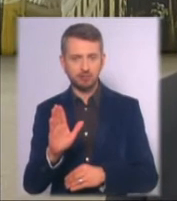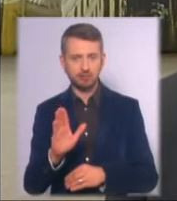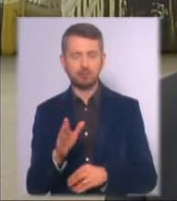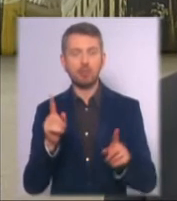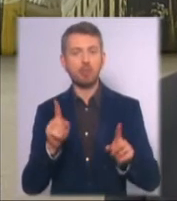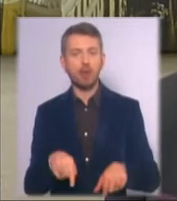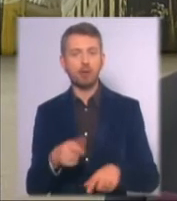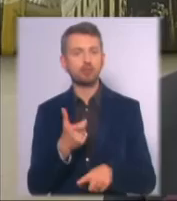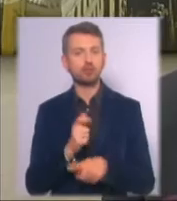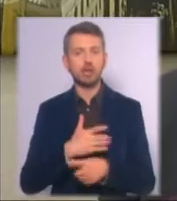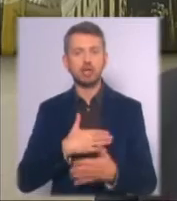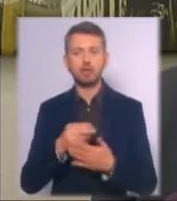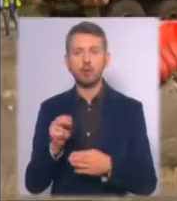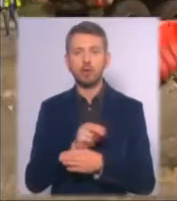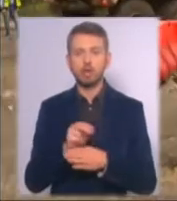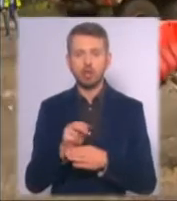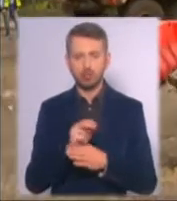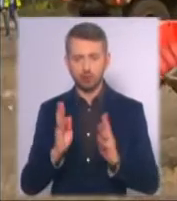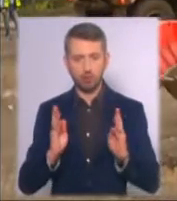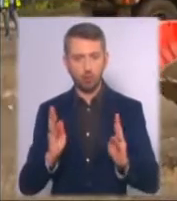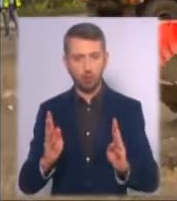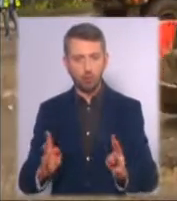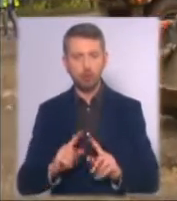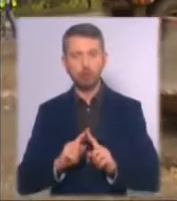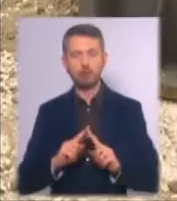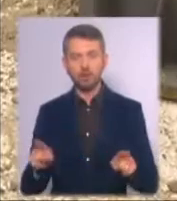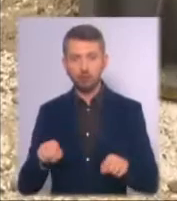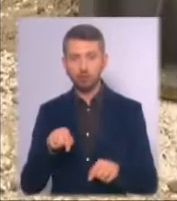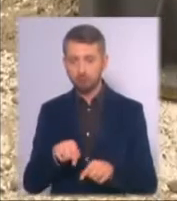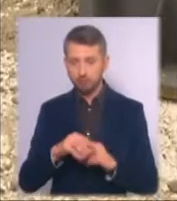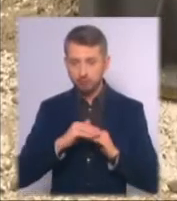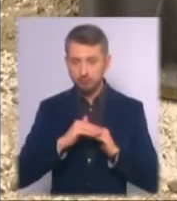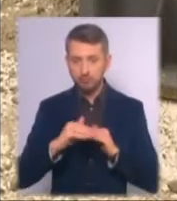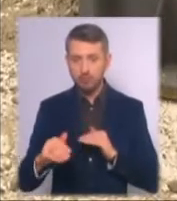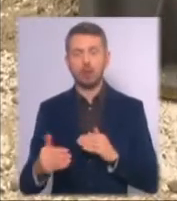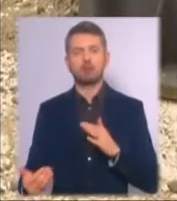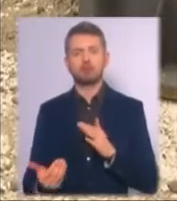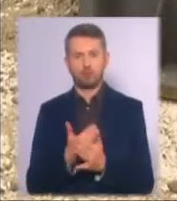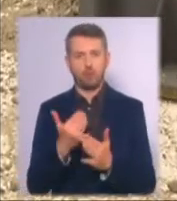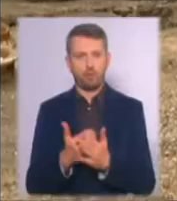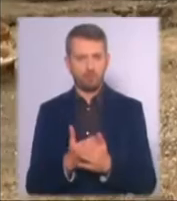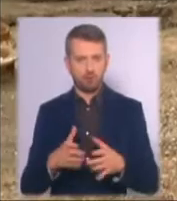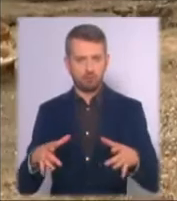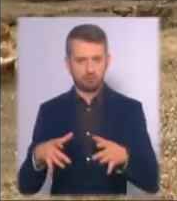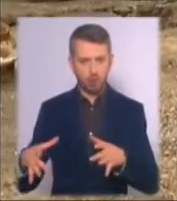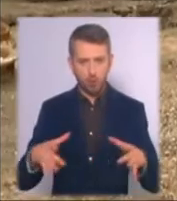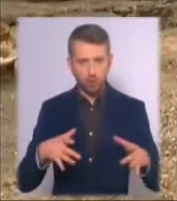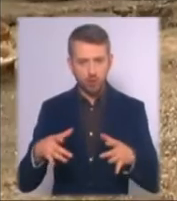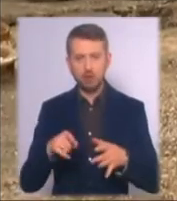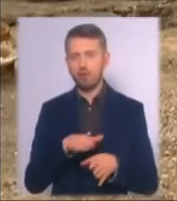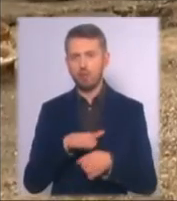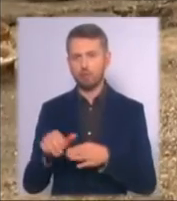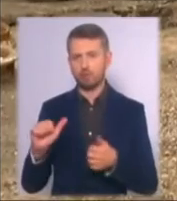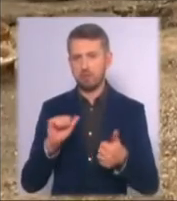дуже активно ремонт бар'єрної огорожі. Родзинки дорожнього пирога – свіжо влаштовані люки. Їх конструкцію повністю замінили.